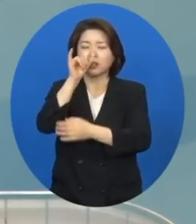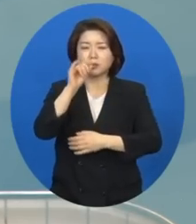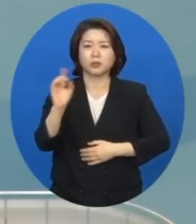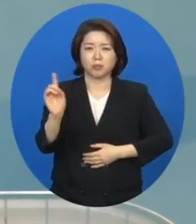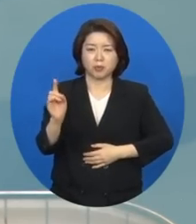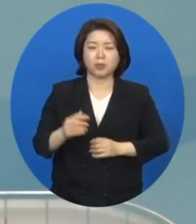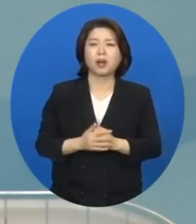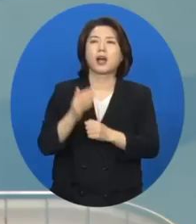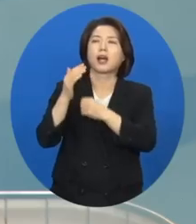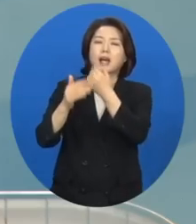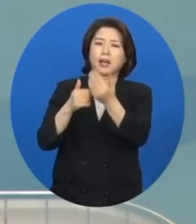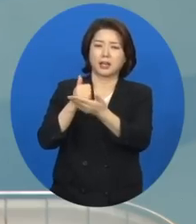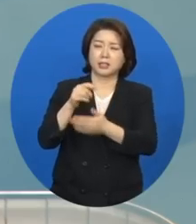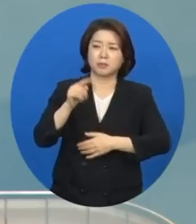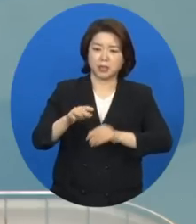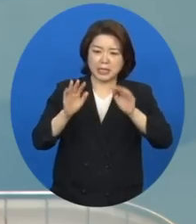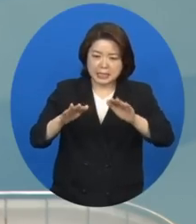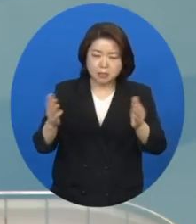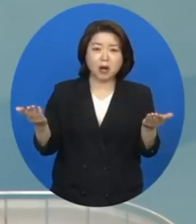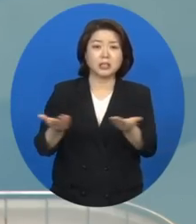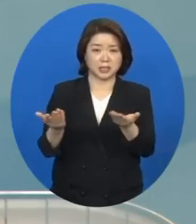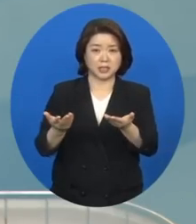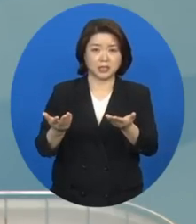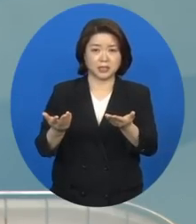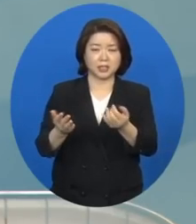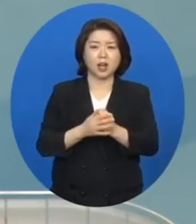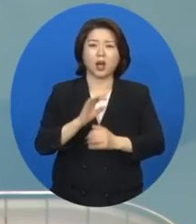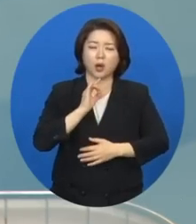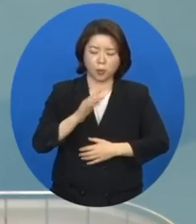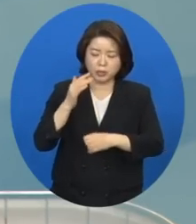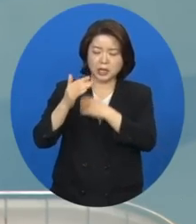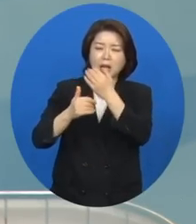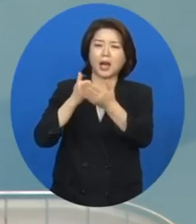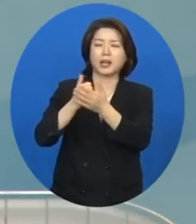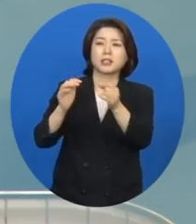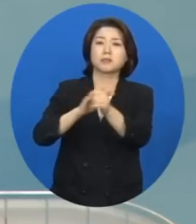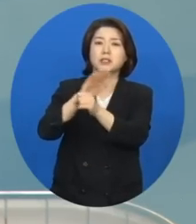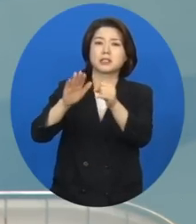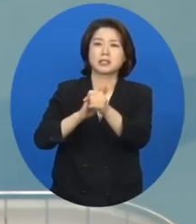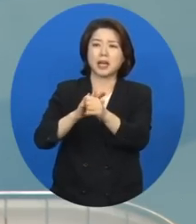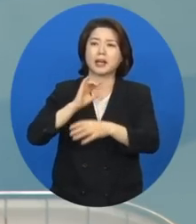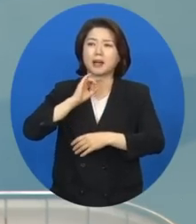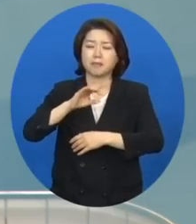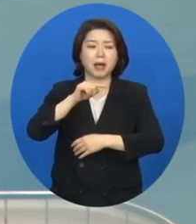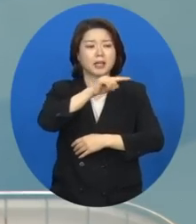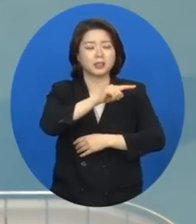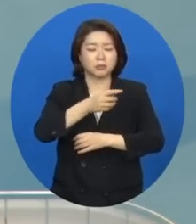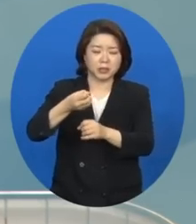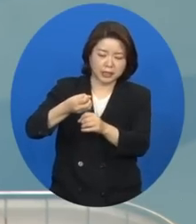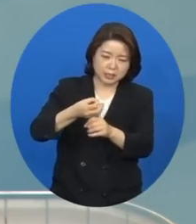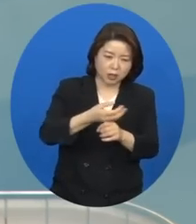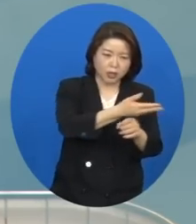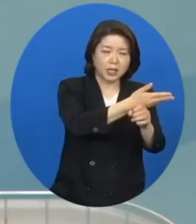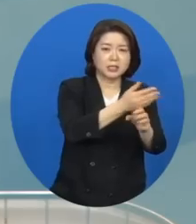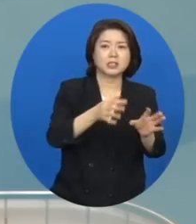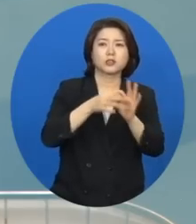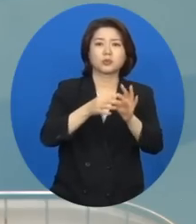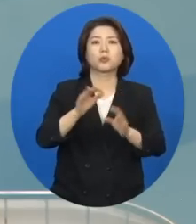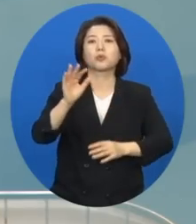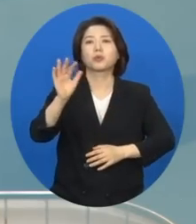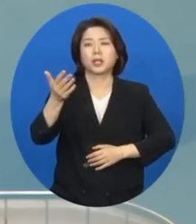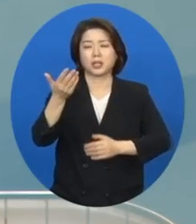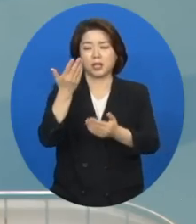하나님, 이번 사건이 오직 하나님의 사랑만 그분에게 전해지는 통로가 되게 해주세요